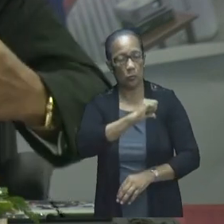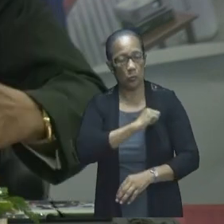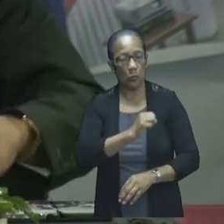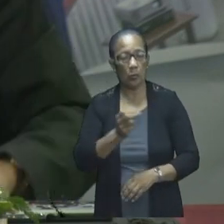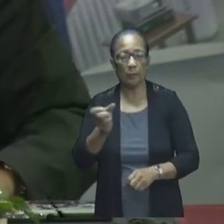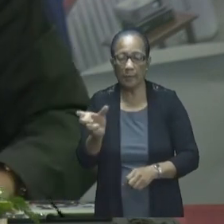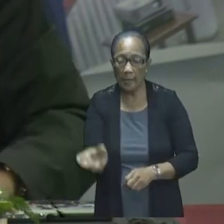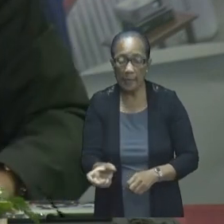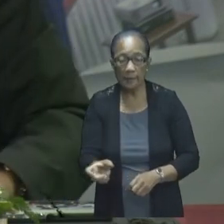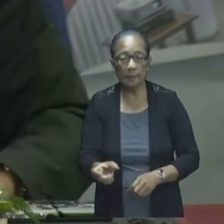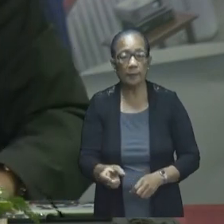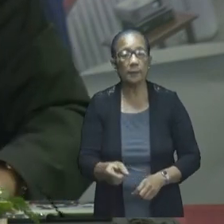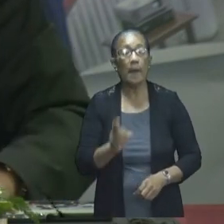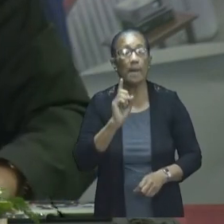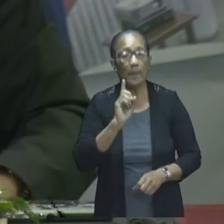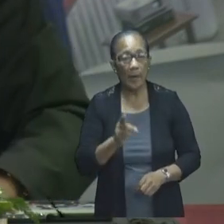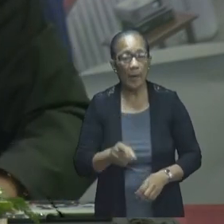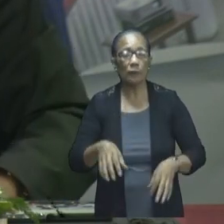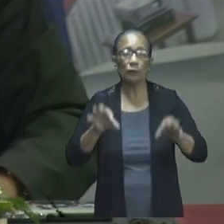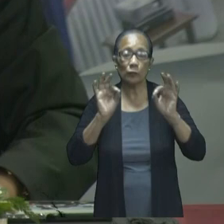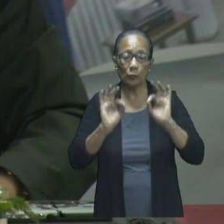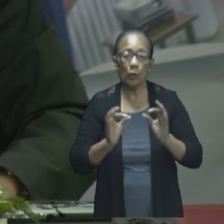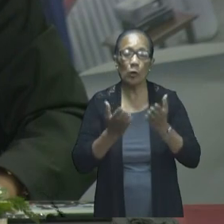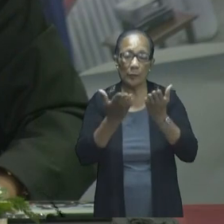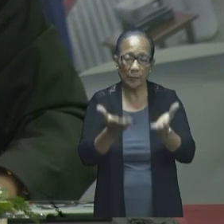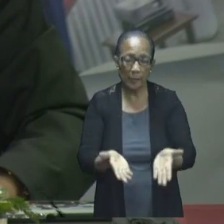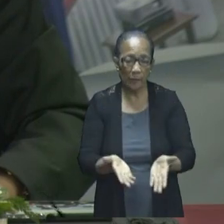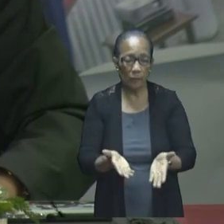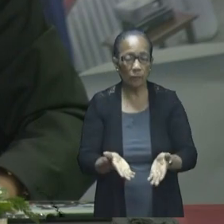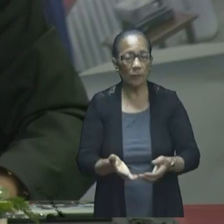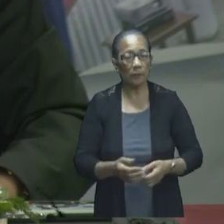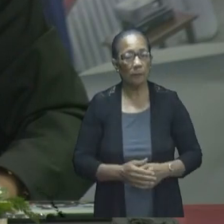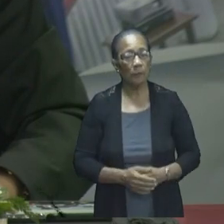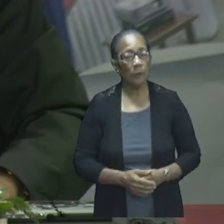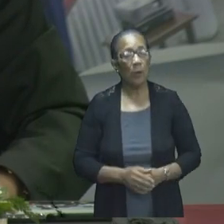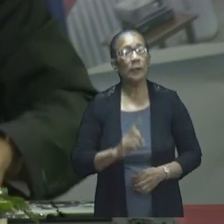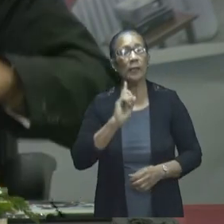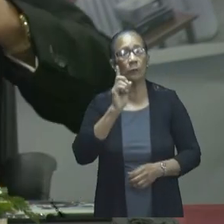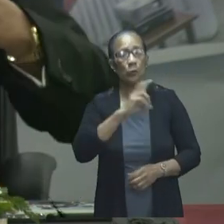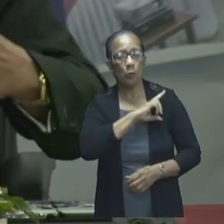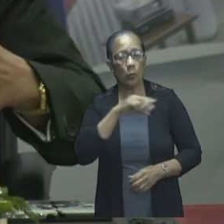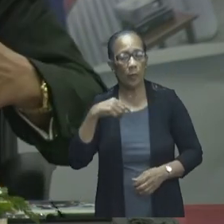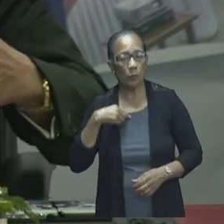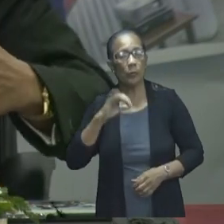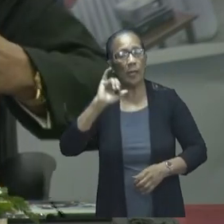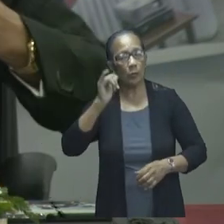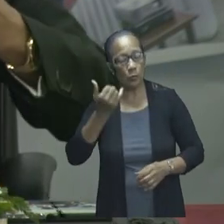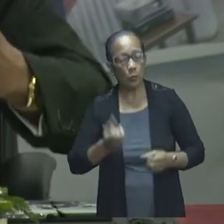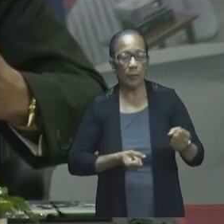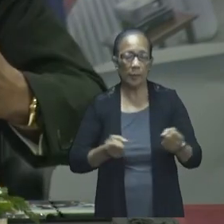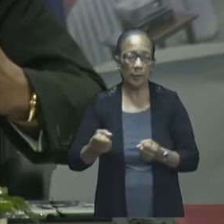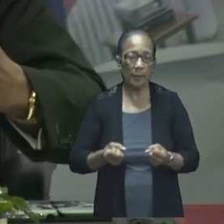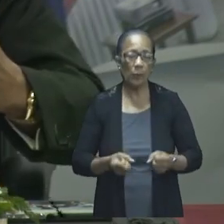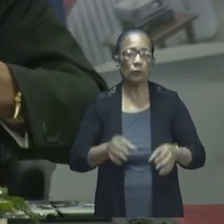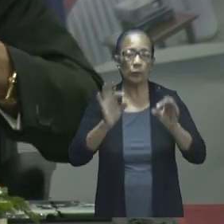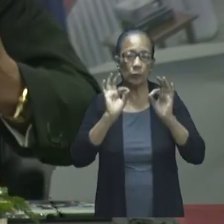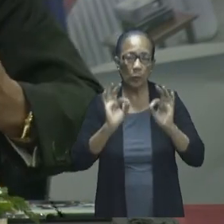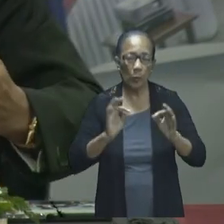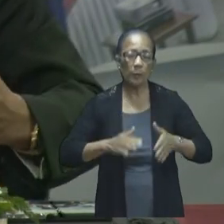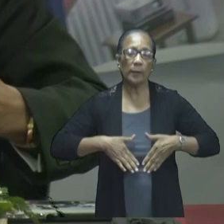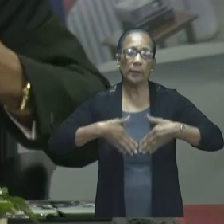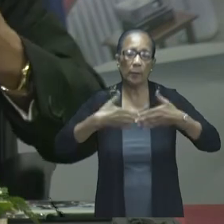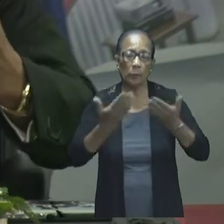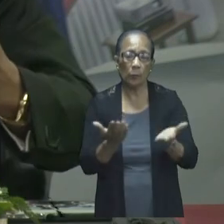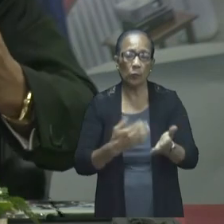zet vertrouwen in wat hebben we anders wat we kunnen inzetten als nieuwe regeren vertrouwen bereidwilligheid want de